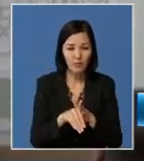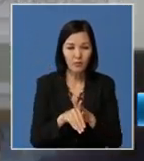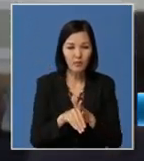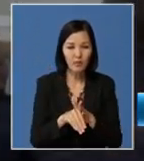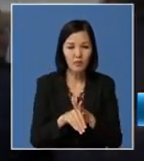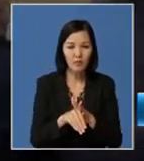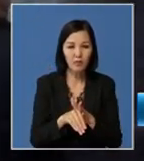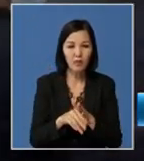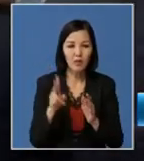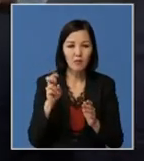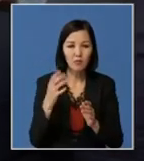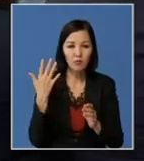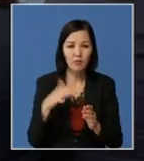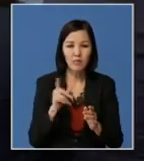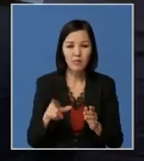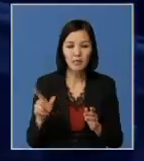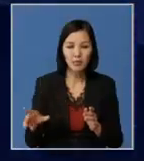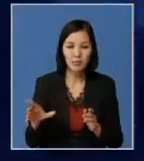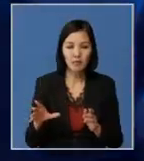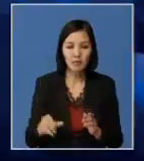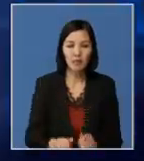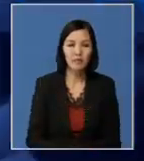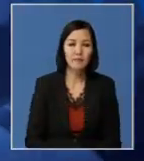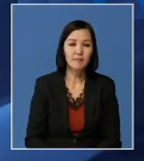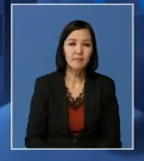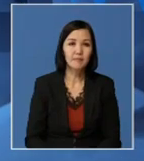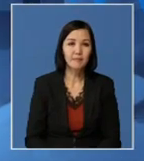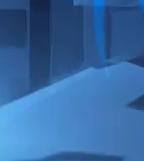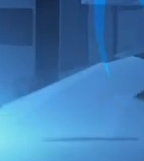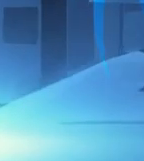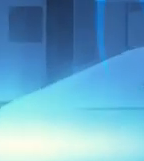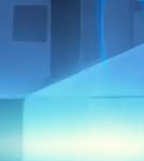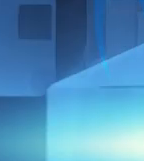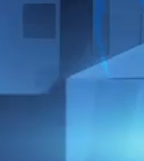то есть порядка 250 человек. Ануар Амангельдинов, Камшат